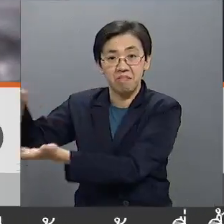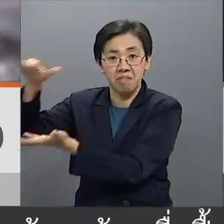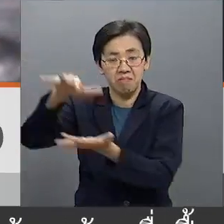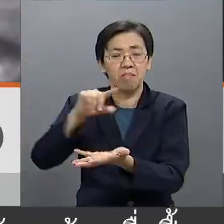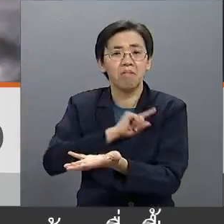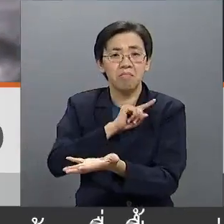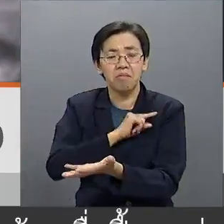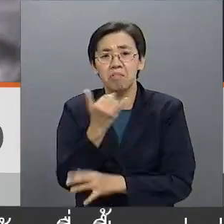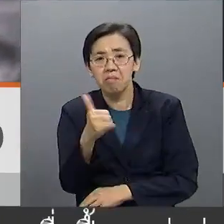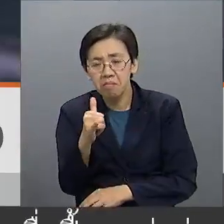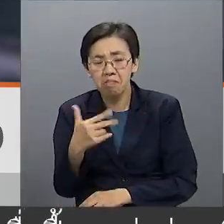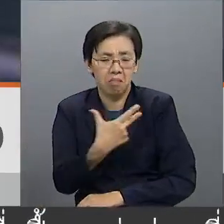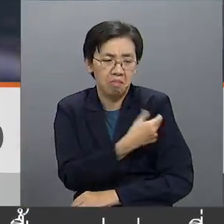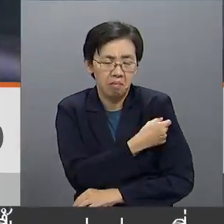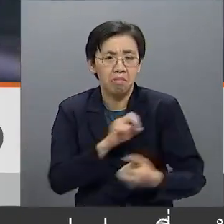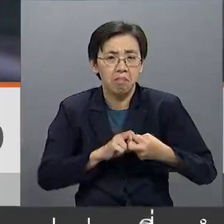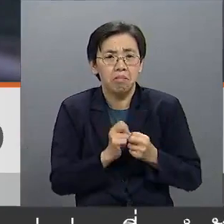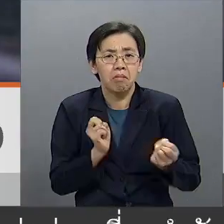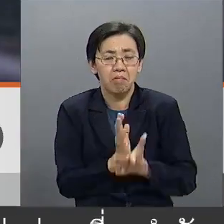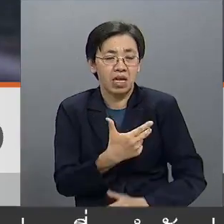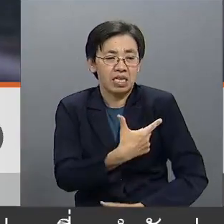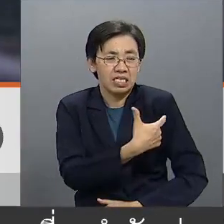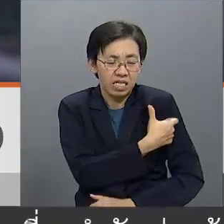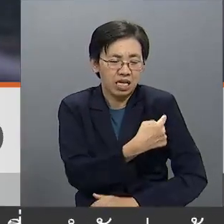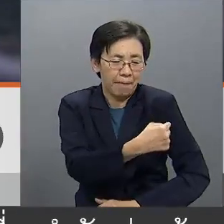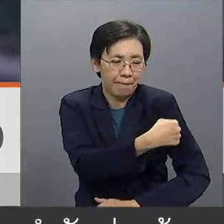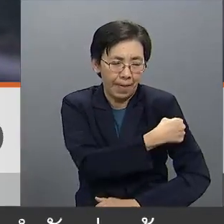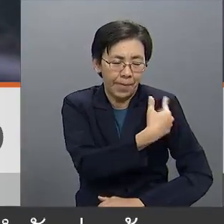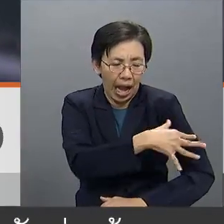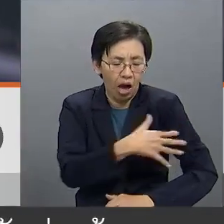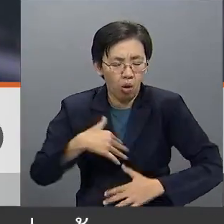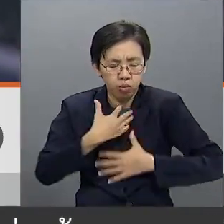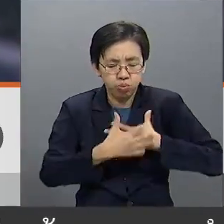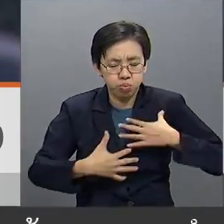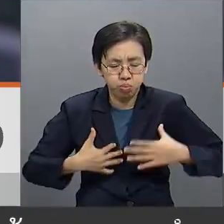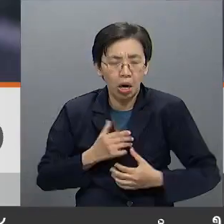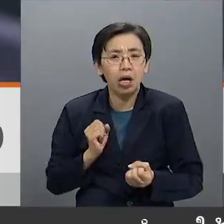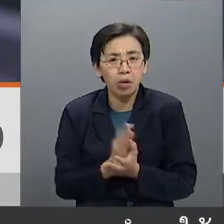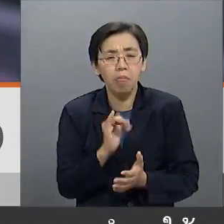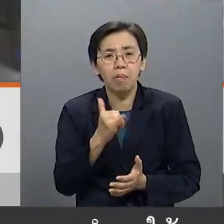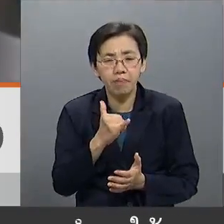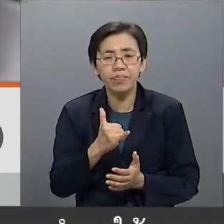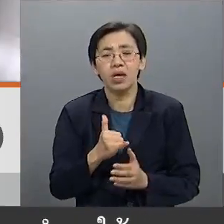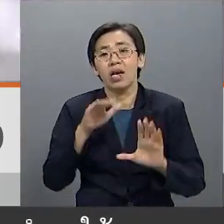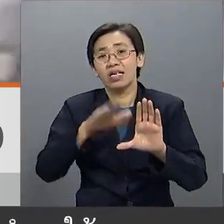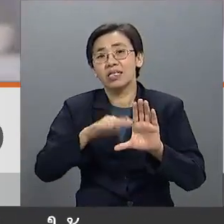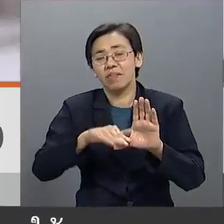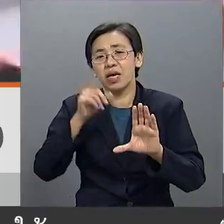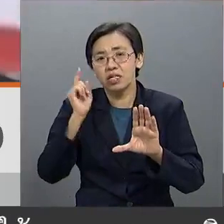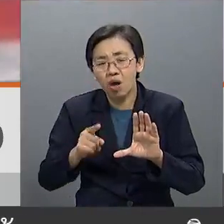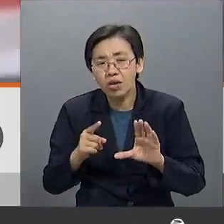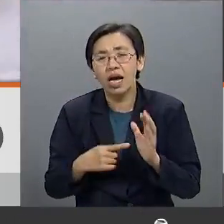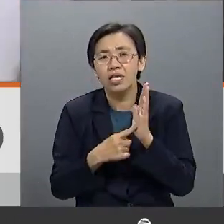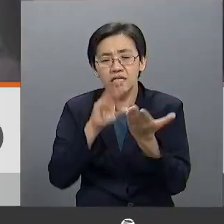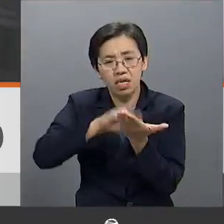ผลข้างเคียงหลังจากการฉีดได้ดังนั้นในการขึ้นทะเบียนจึงกำหนดให้ผู้รับอนุญาตต้องนำเสนอข้อมูลความปล